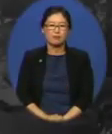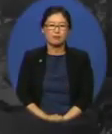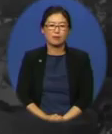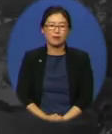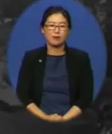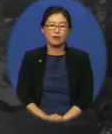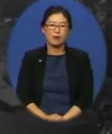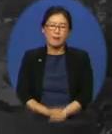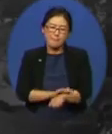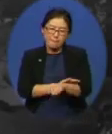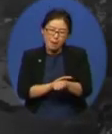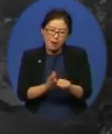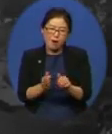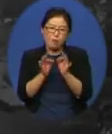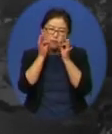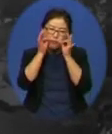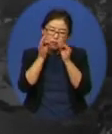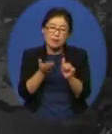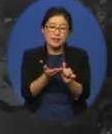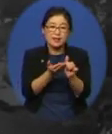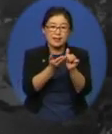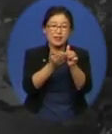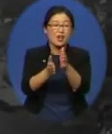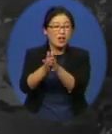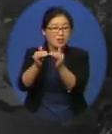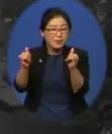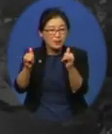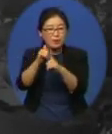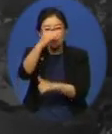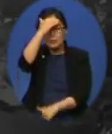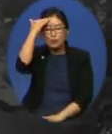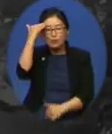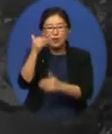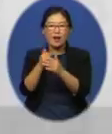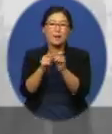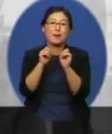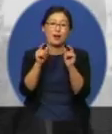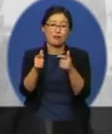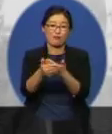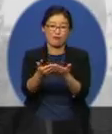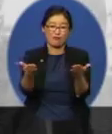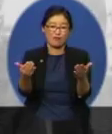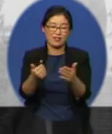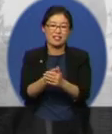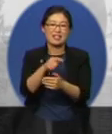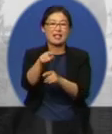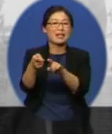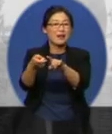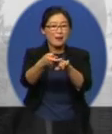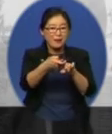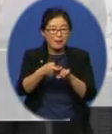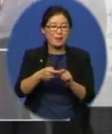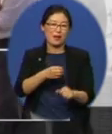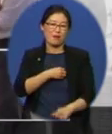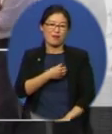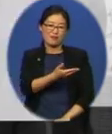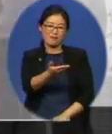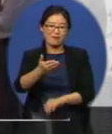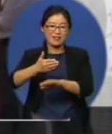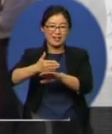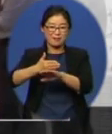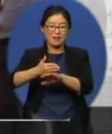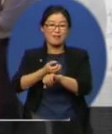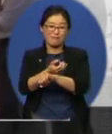애지중지 길러서 시민들이 보고 즐길 수 있는 기회를 만들어준 야생화연합회 회원들에게 감사의 말씀을